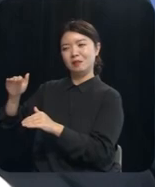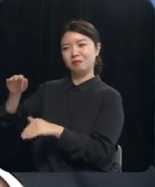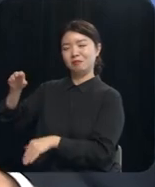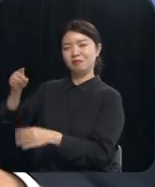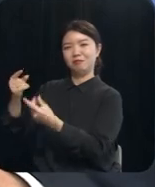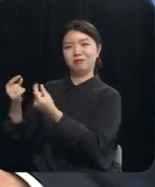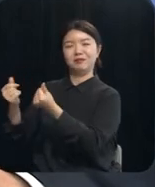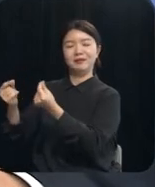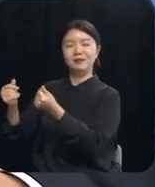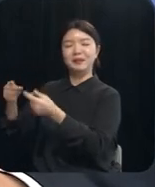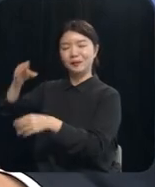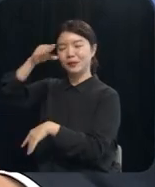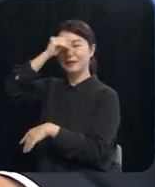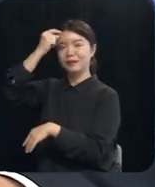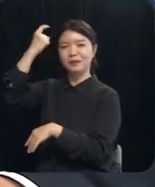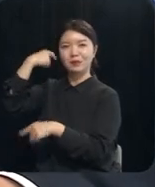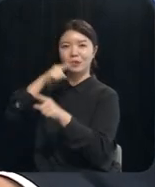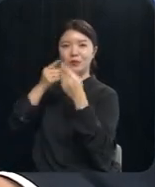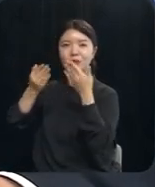대동소이하다라는 느낌을 갖습니다.